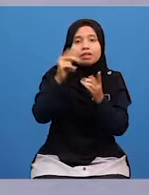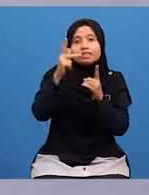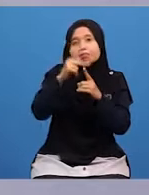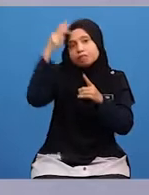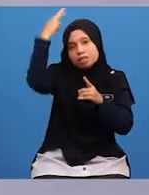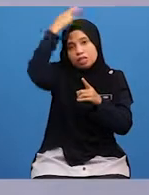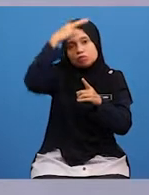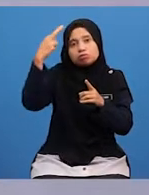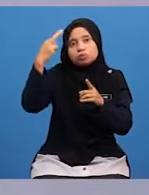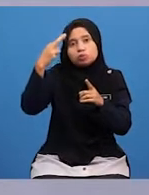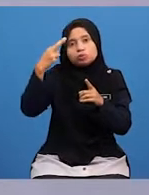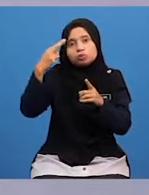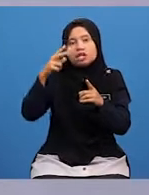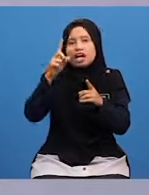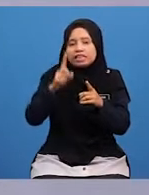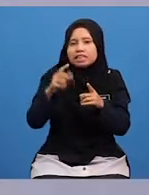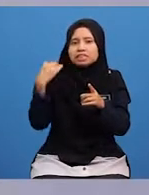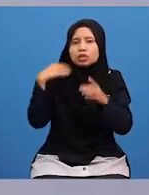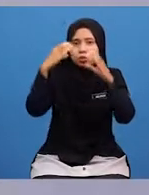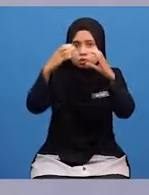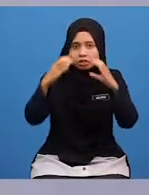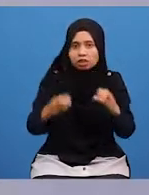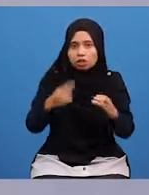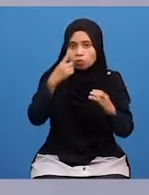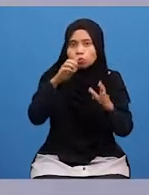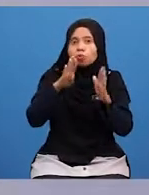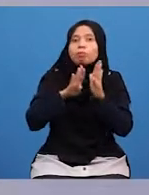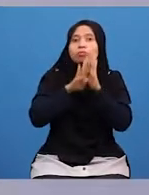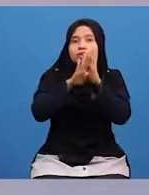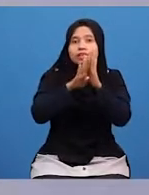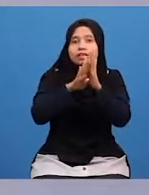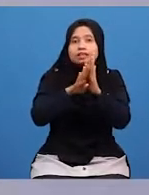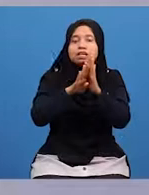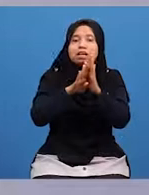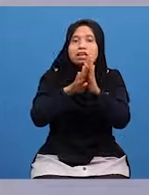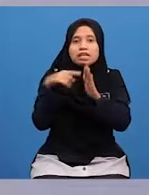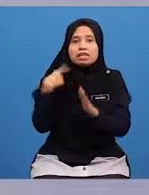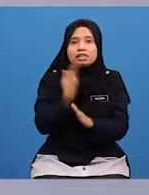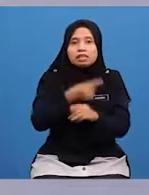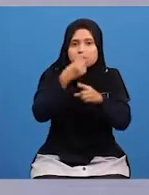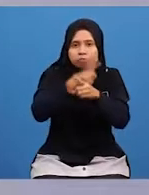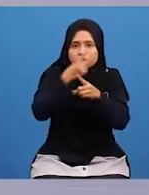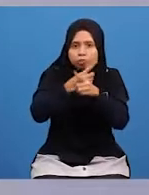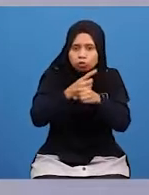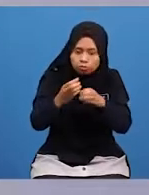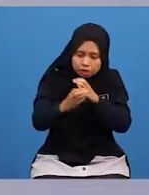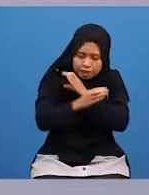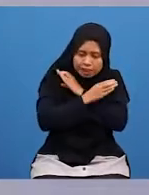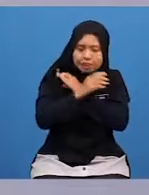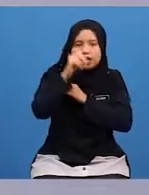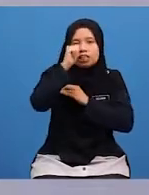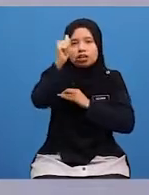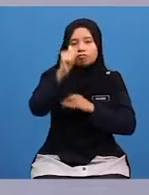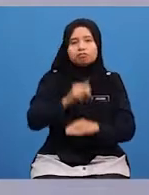Rasul merupakan salah satu cara untuk membuktikan bahawa kita benar-benar mencintai